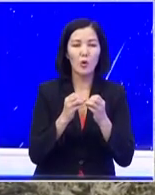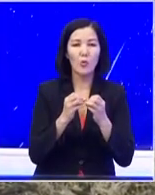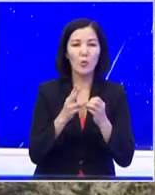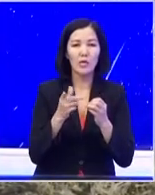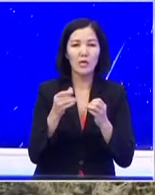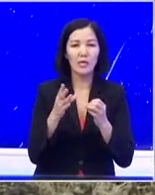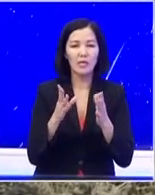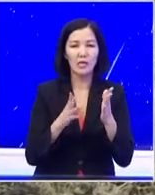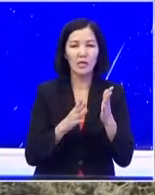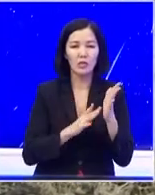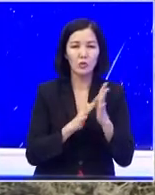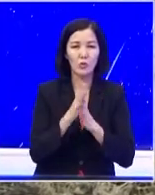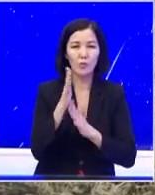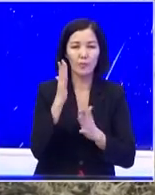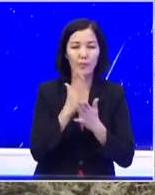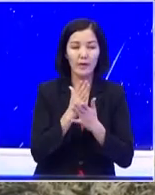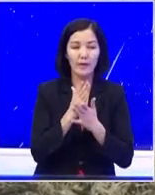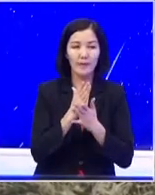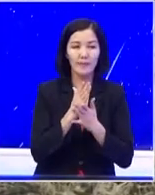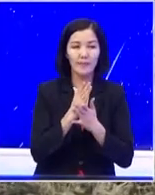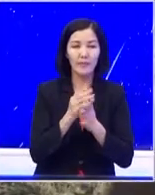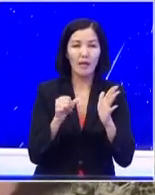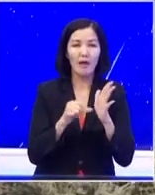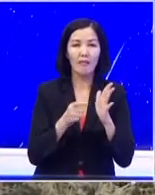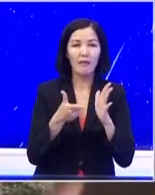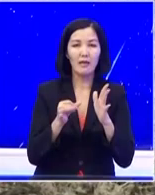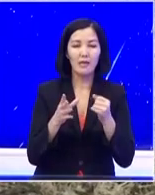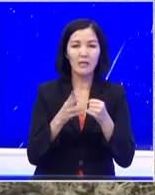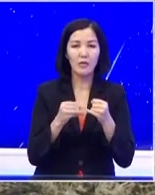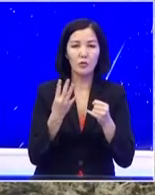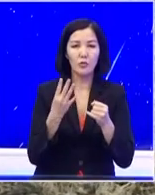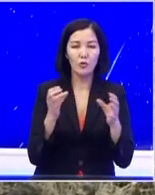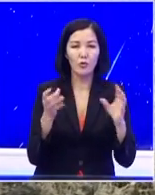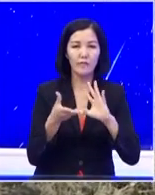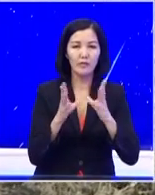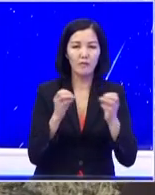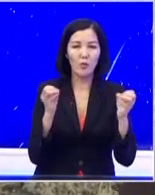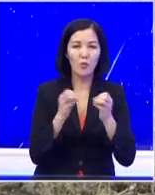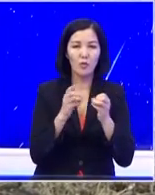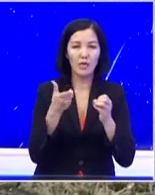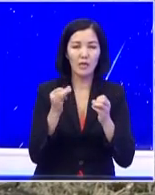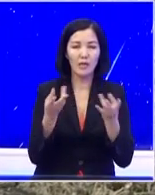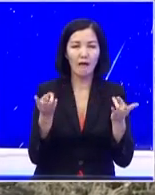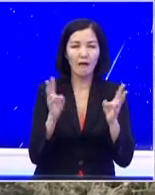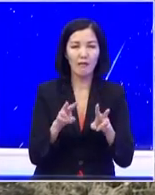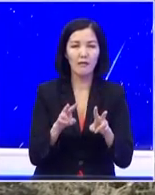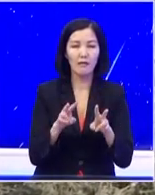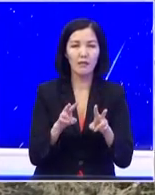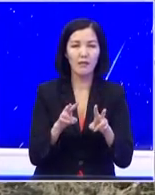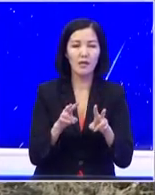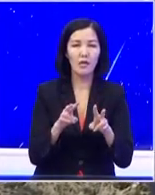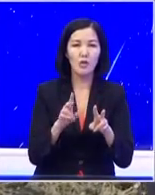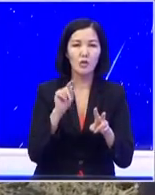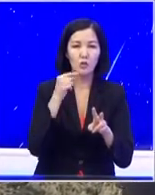бар. Жаңағы алқап 6 гектар болатын, мынау 4 гектар, 10 гектар жерде. Ал қалғанына жаңағы жүгері егіп